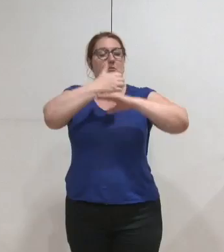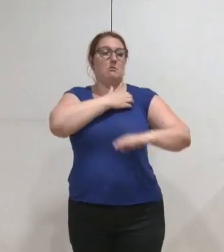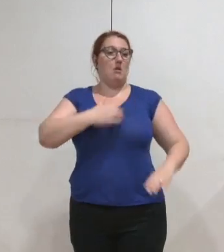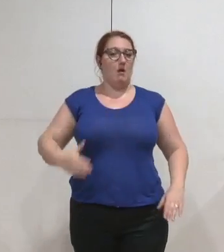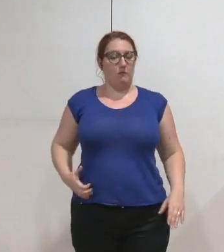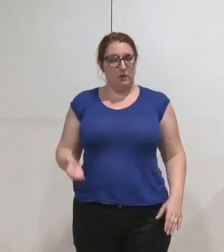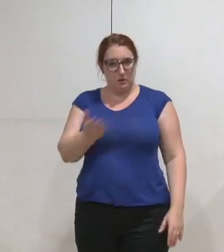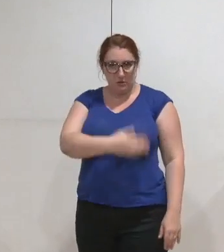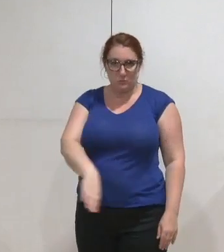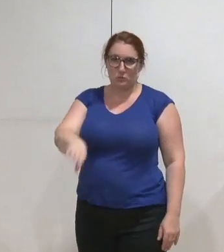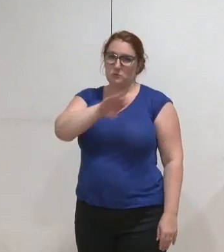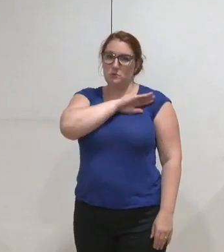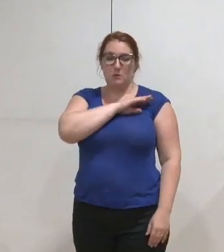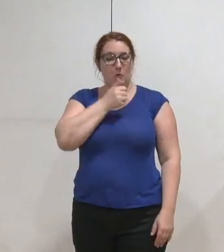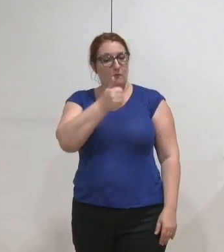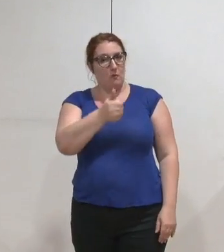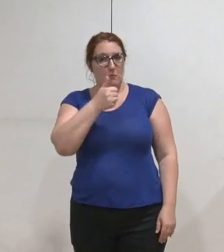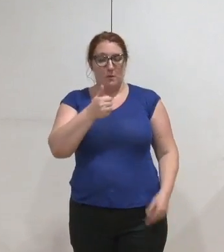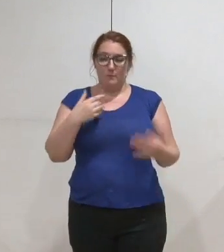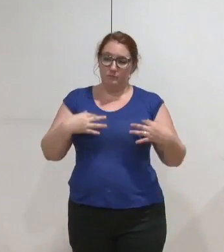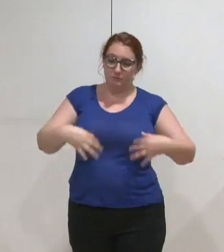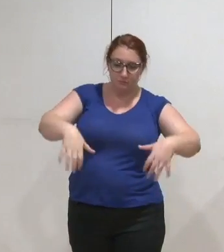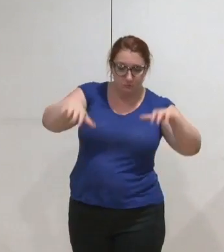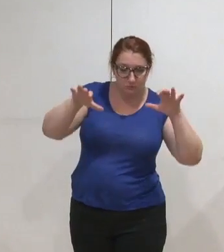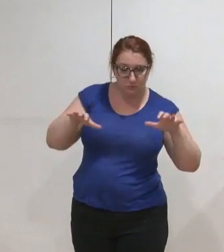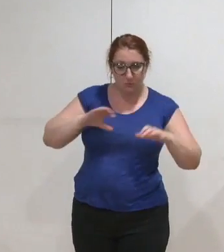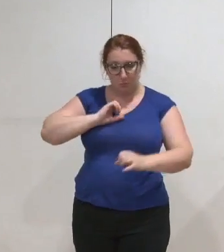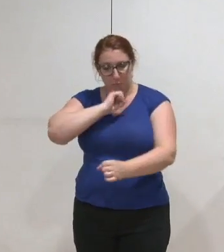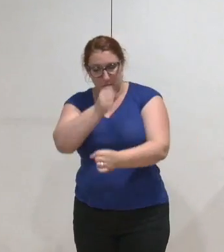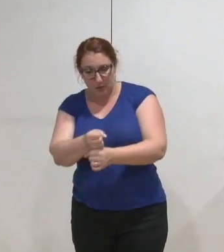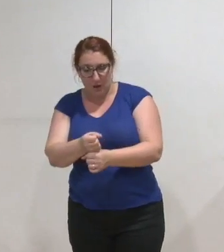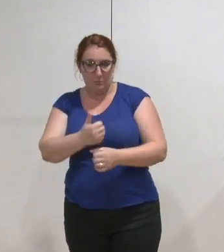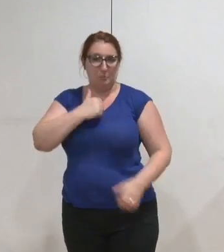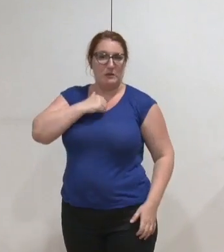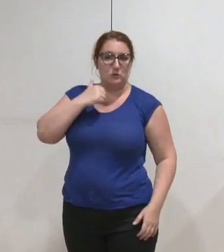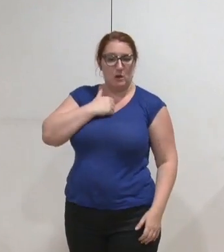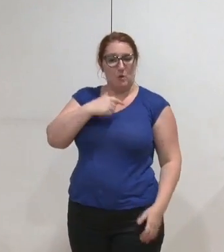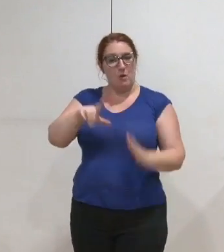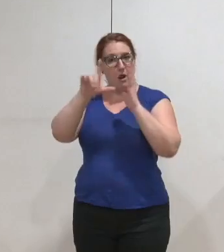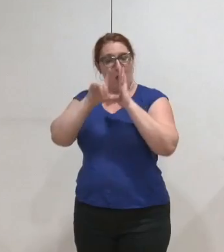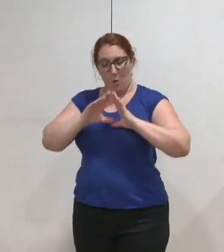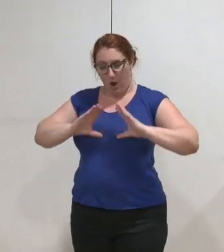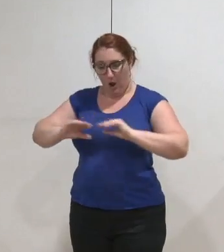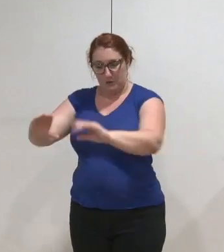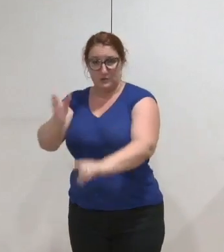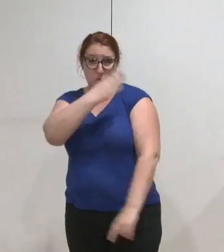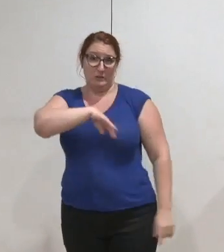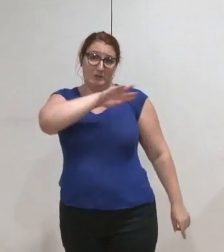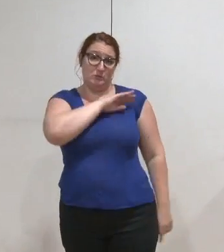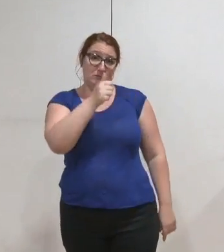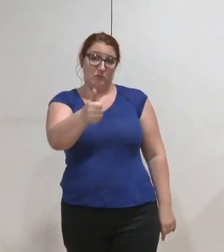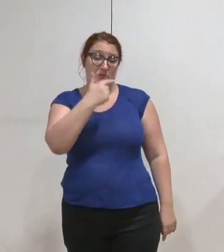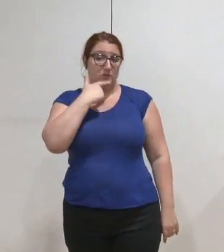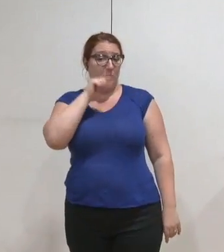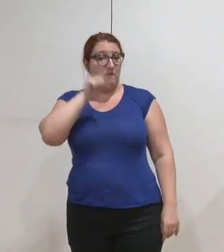responsable vous êtes administrativement pénalement personnellement responsable de l'application de la loi et de la prise des arrêtés